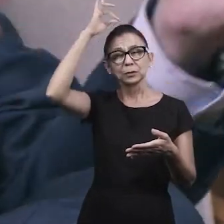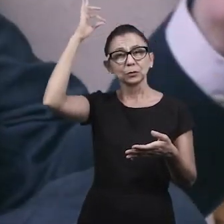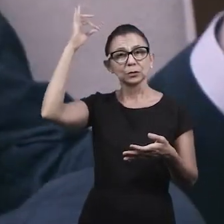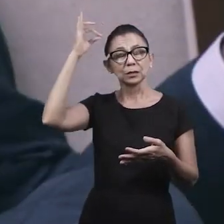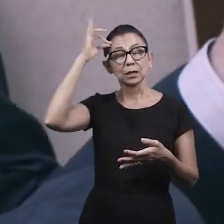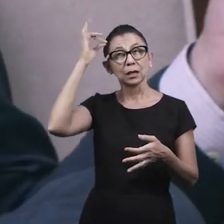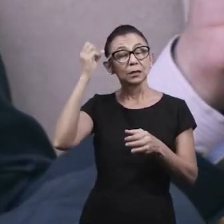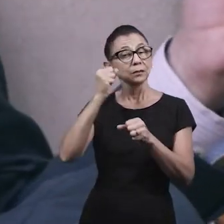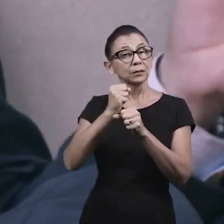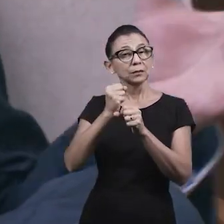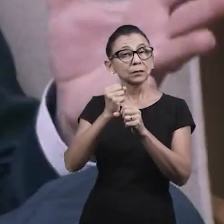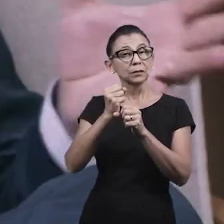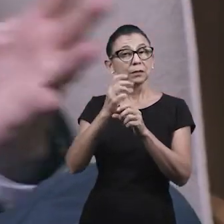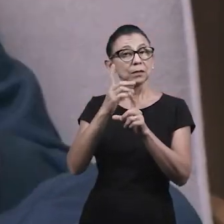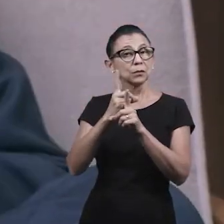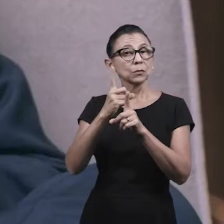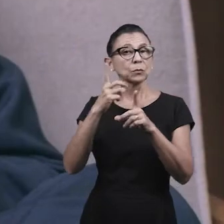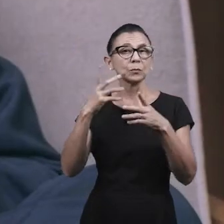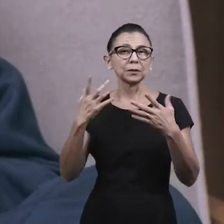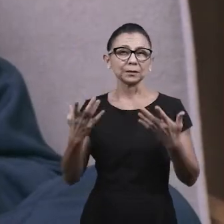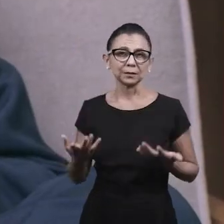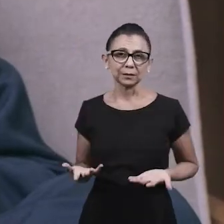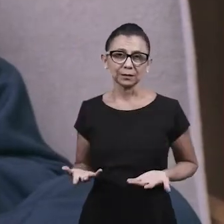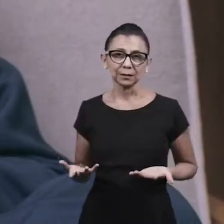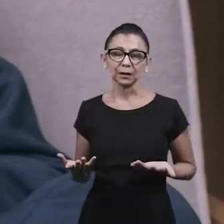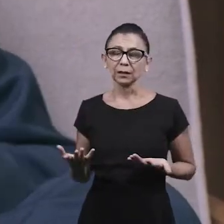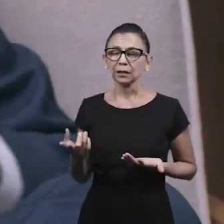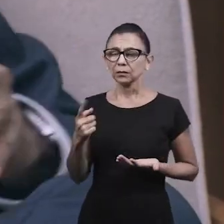Donc, réfléchir sur sa parole